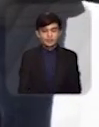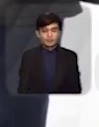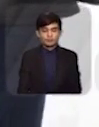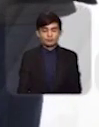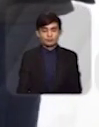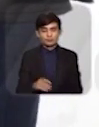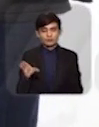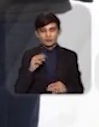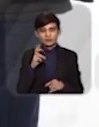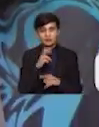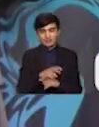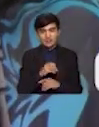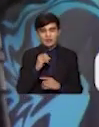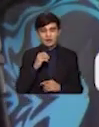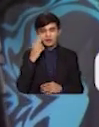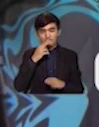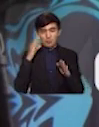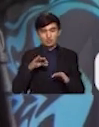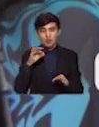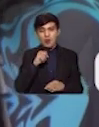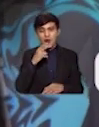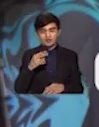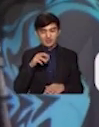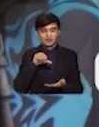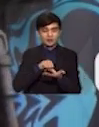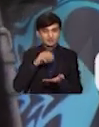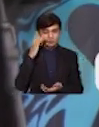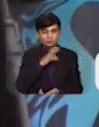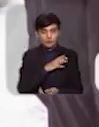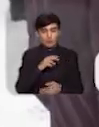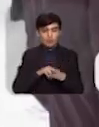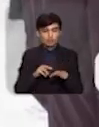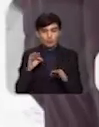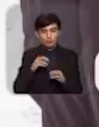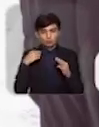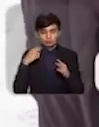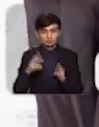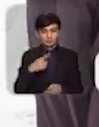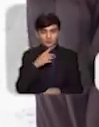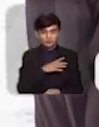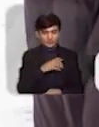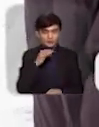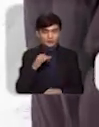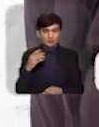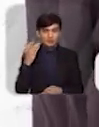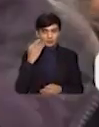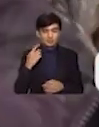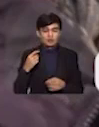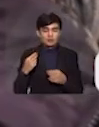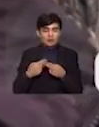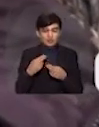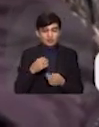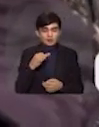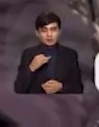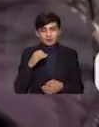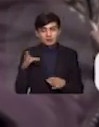Аремақтан келіп, елордада бейбіт түрде акция өткізбекші болған наразы топ мүшелері полицейлерден жапа шеккендерін айтады. Енді олар бізге күш көрсеткендерді әкімшілік